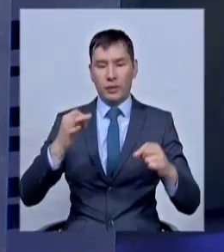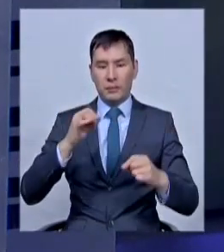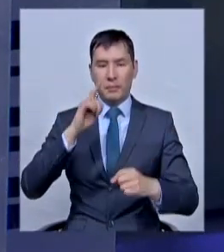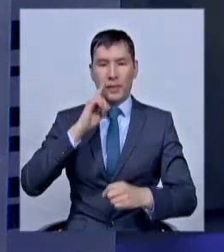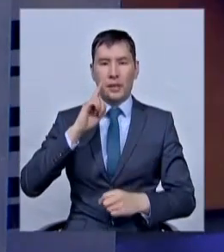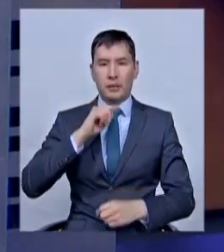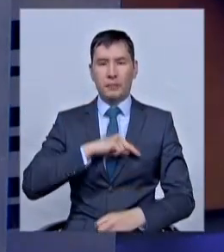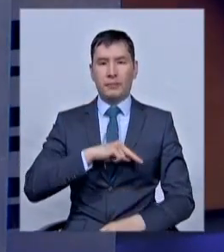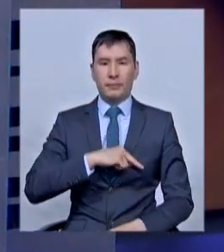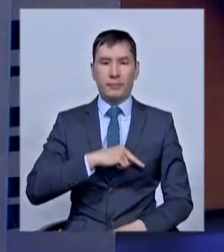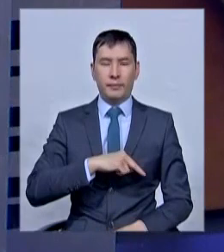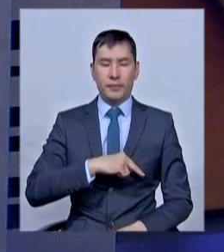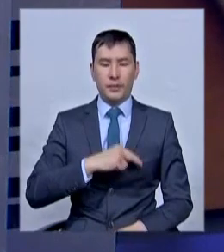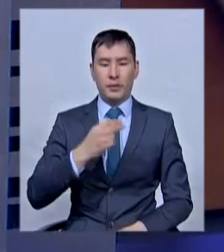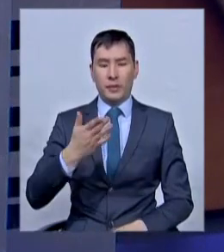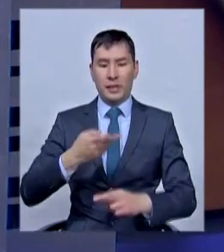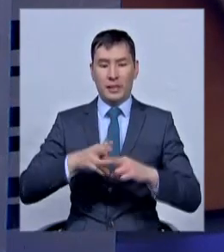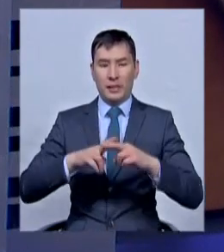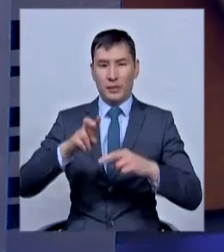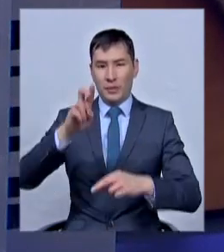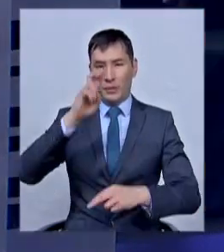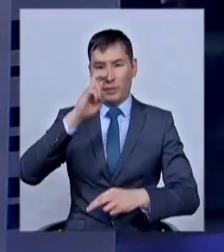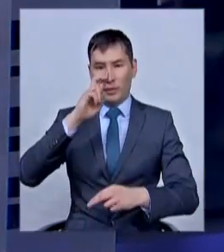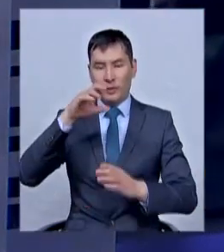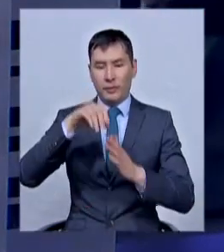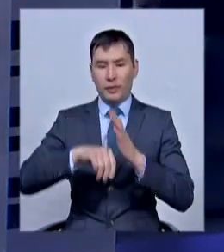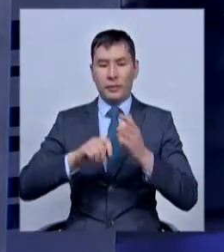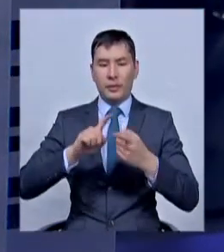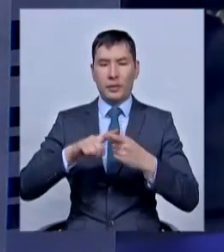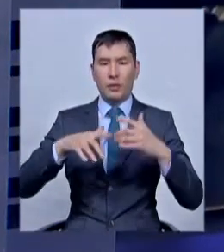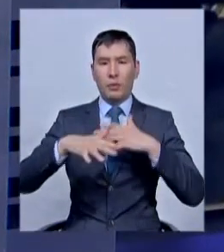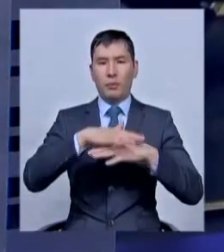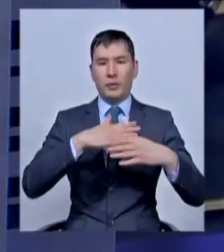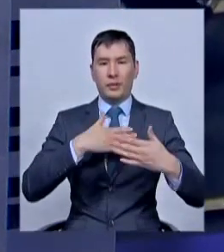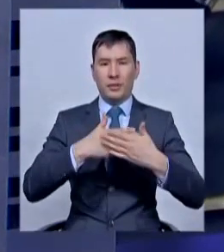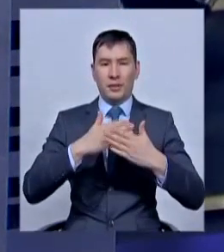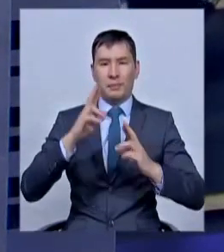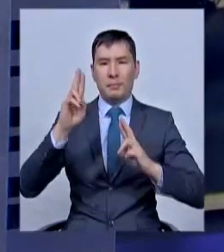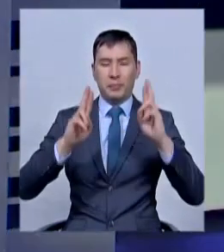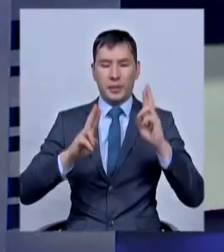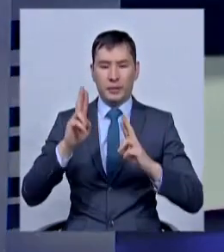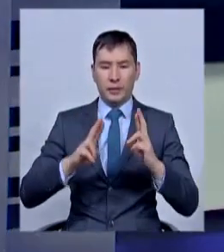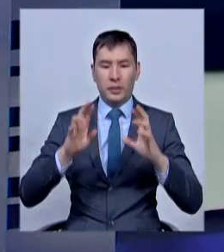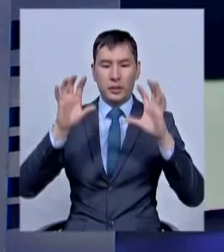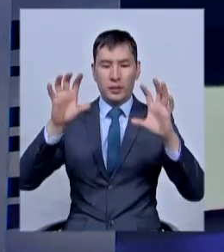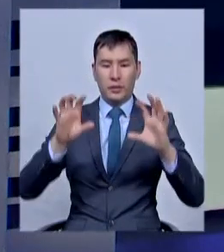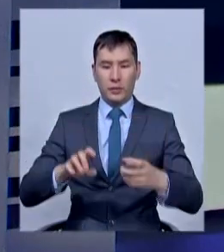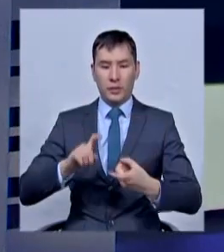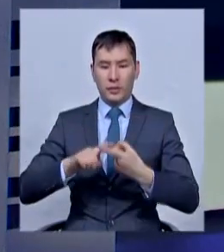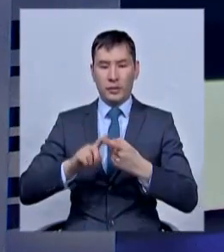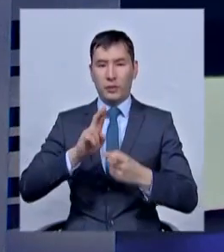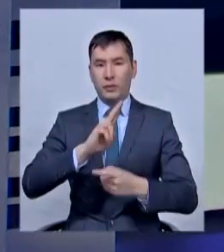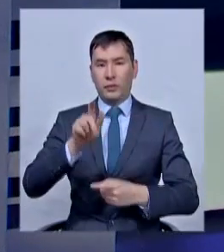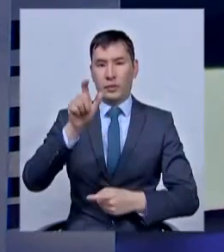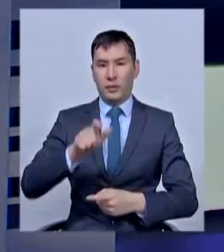жұмысы жалғаса бермек. Аталған елдің билігі қоғамдық тәртіп туралы заңға өзгерісті енгізген екен. Заң бойынша карантин талаптарын